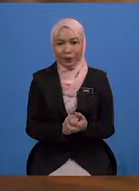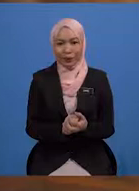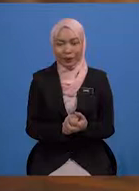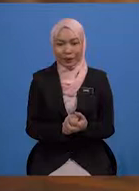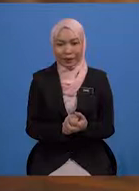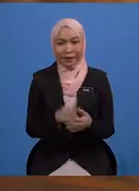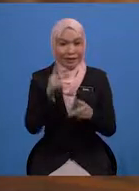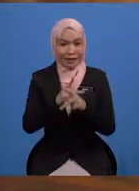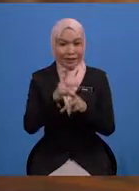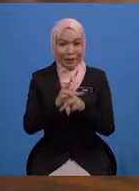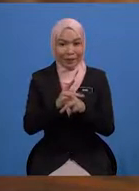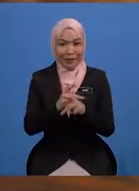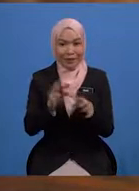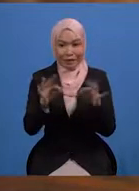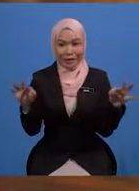kamu lalui?